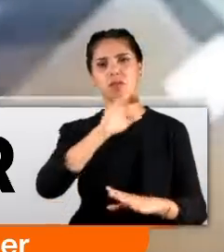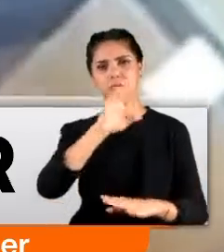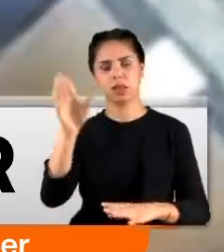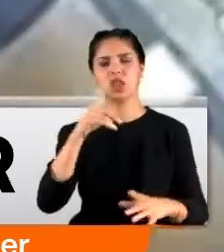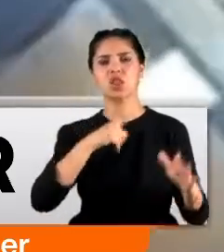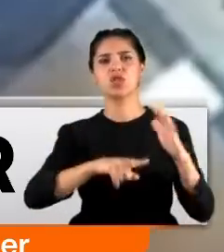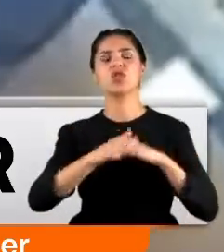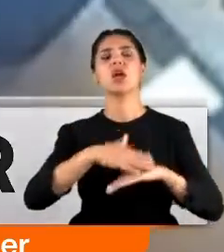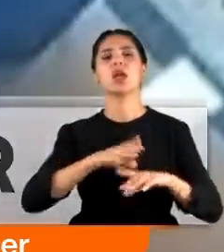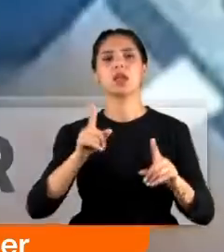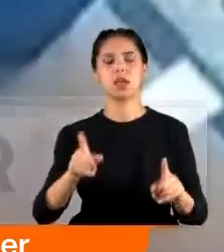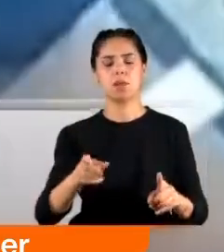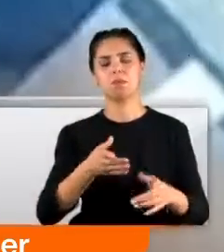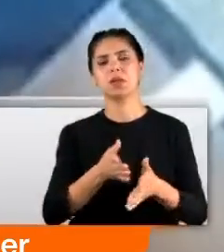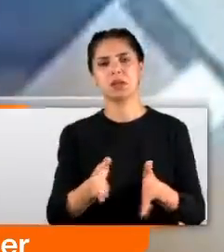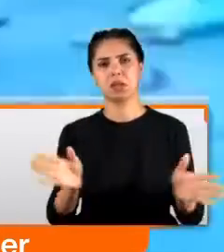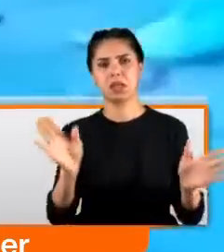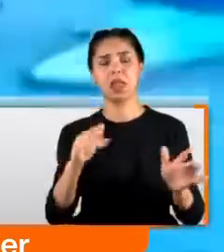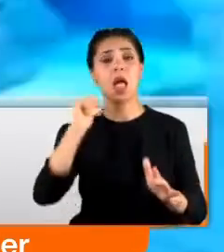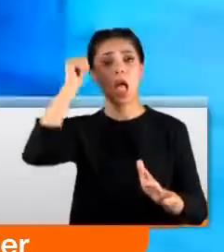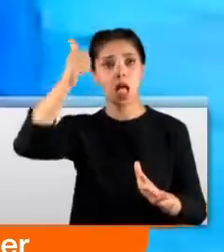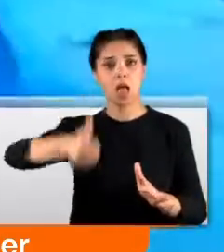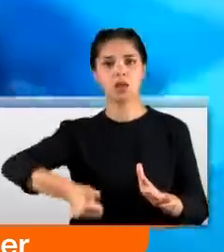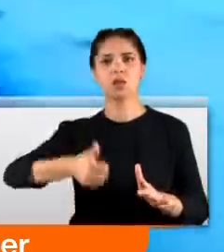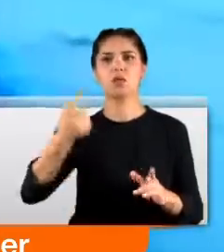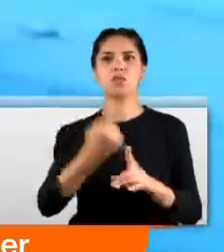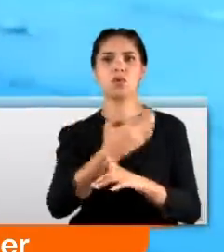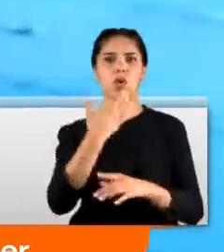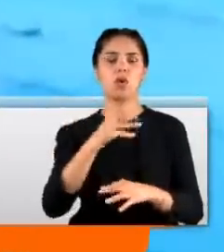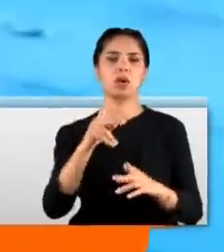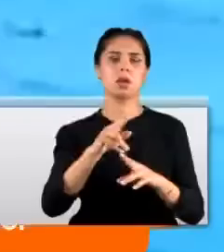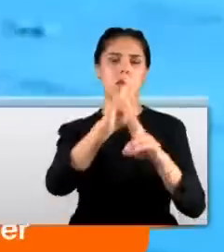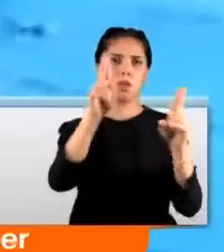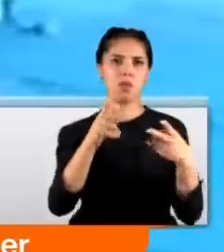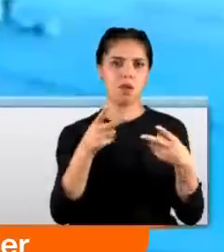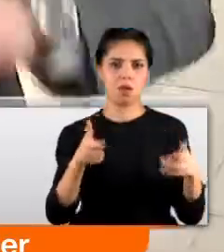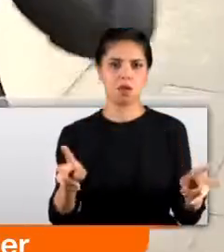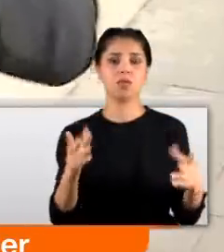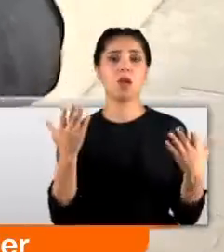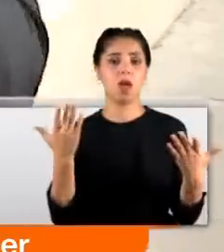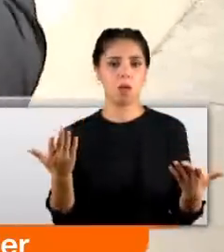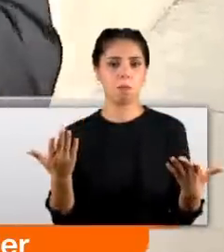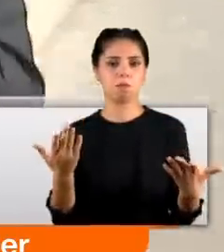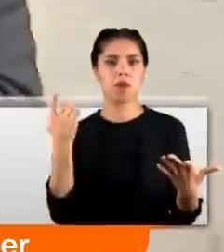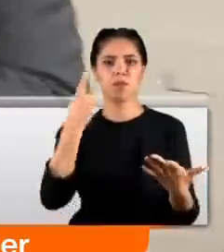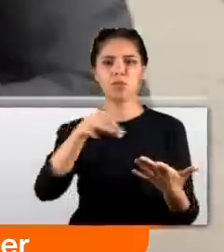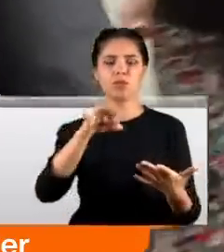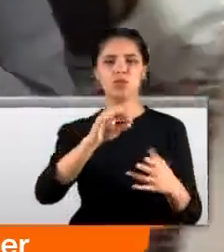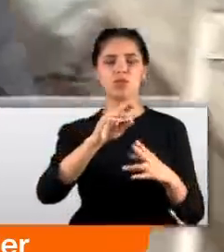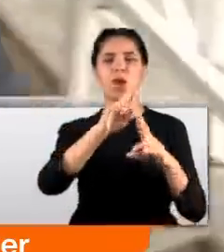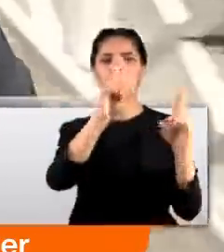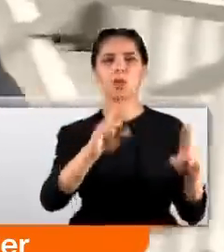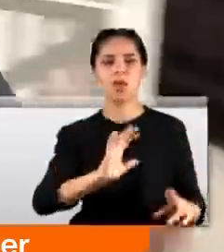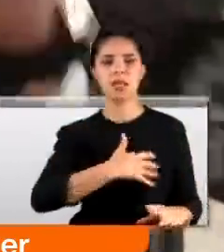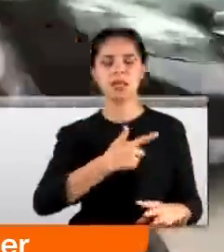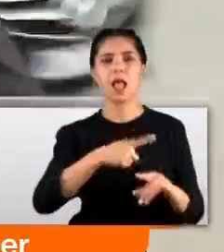birbirinden şikayetçi olmadan oradan ayrıldı. Ertesi gün hiçbir şey olmamış gibi dükkanlarını açtılar. Ama... İşte bu çay ocağının sahibi